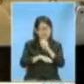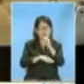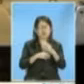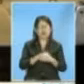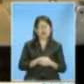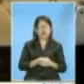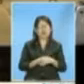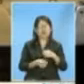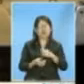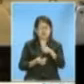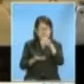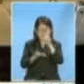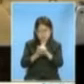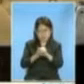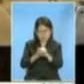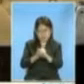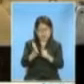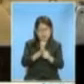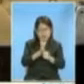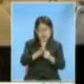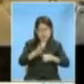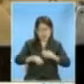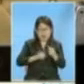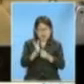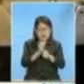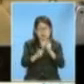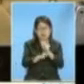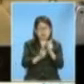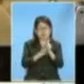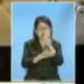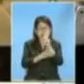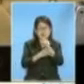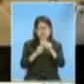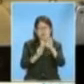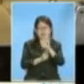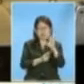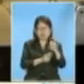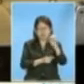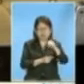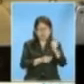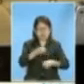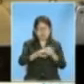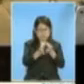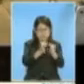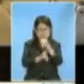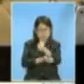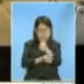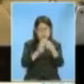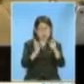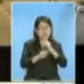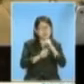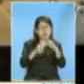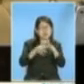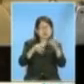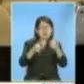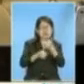านขอแปรยติตามข้อบังคับข้อ99นะครับท่านอภิปรายตรงนั้นถ้าท่านจะพูดนอก